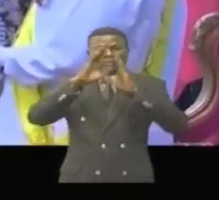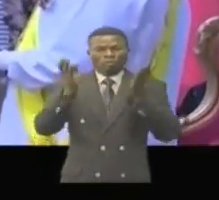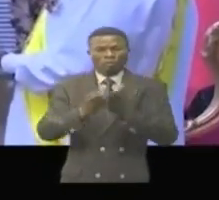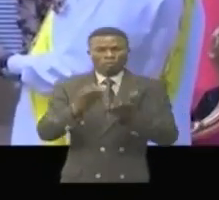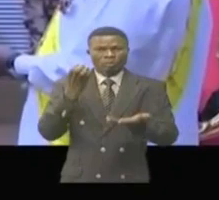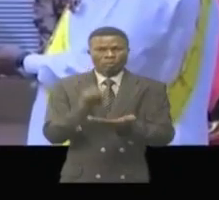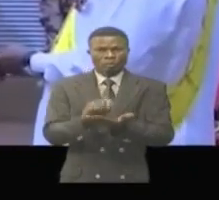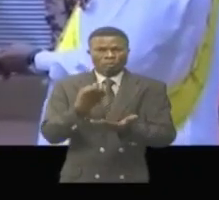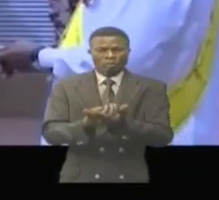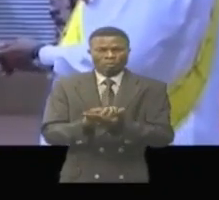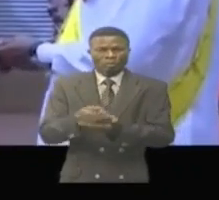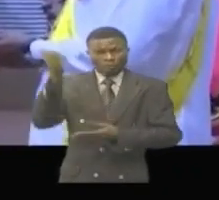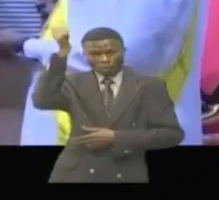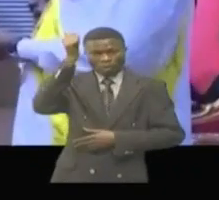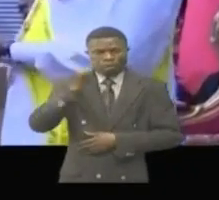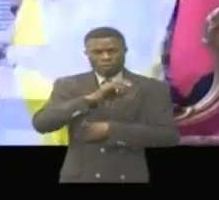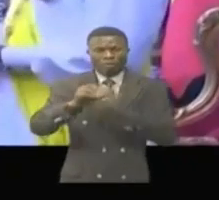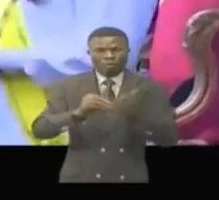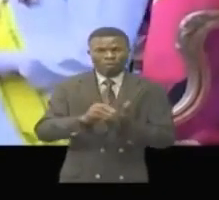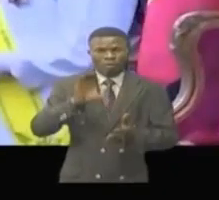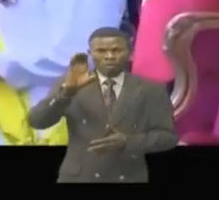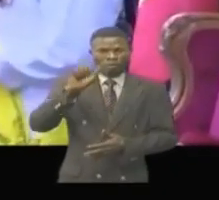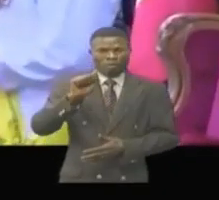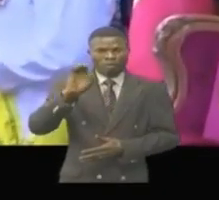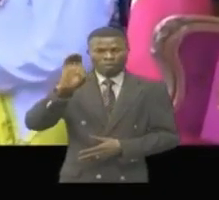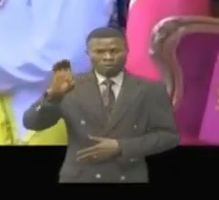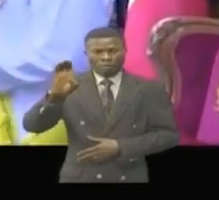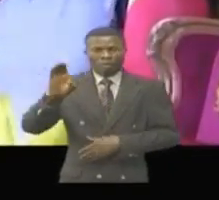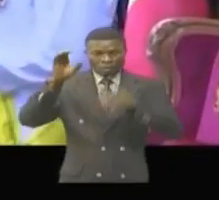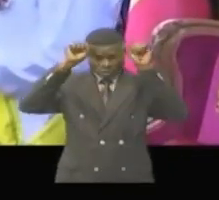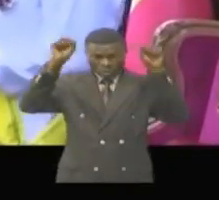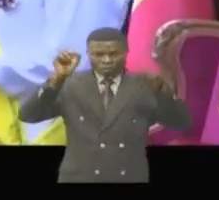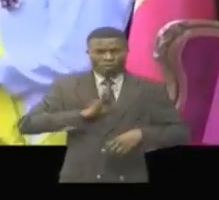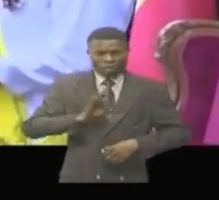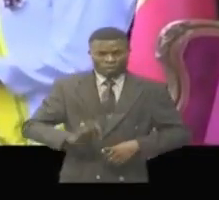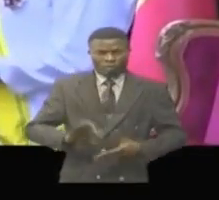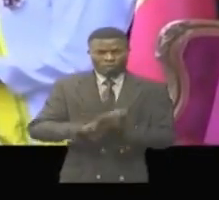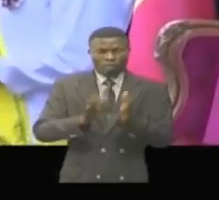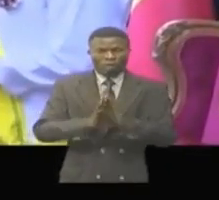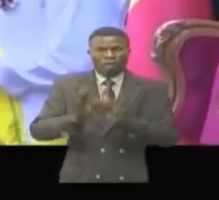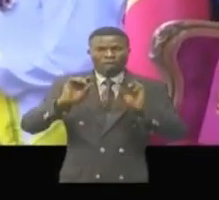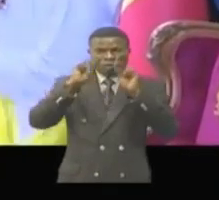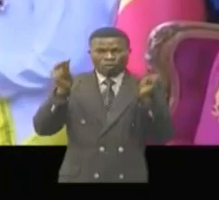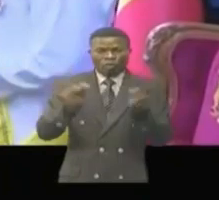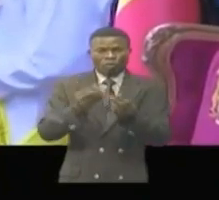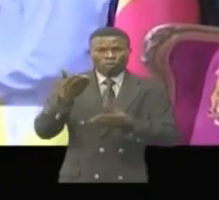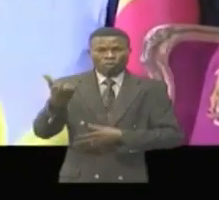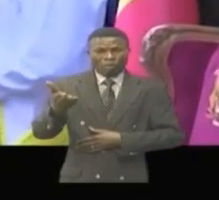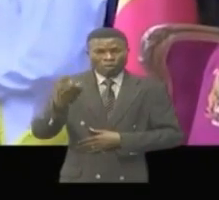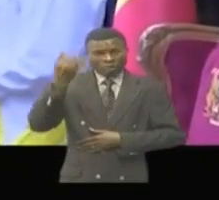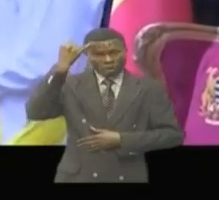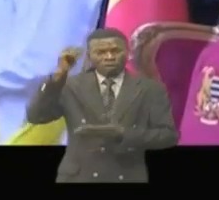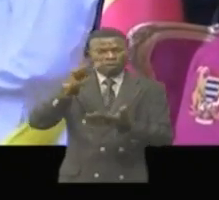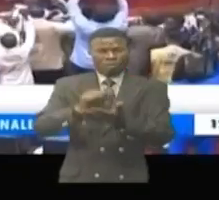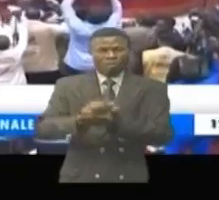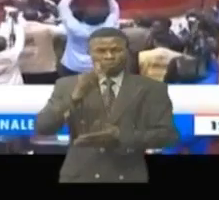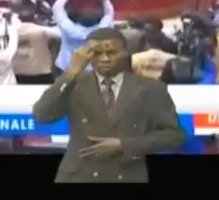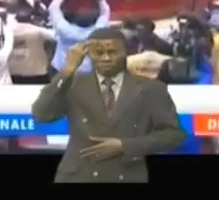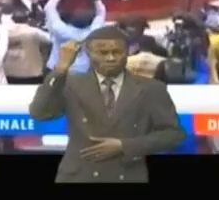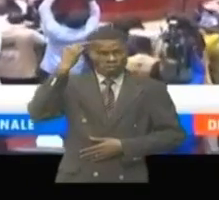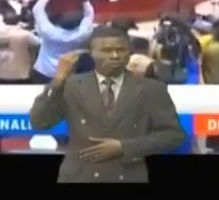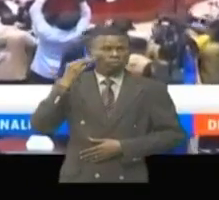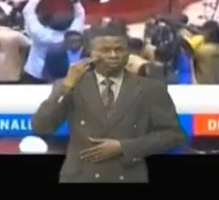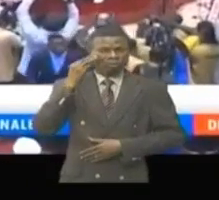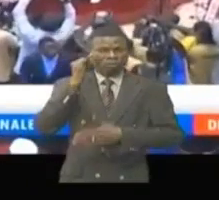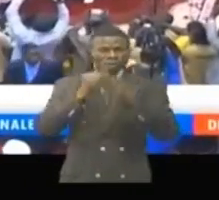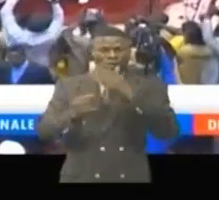États d'Afrique centrale, CAC, que préside le chef de l'État Félix-Antoine Tshisekedi Tshilombo. C'est à ce titre que le ministre de l'intégration